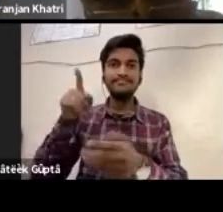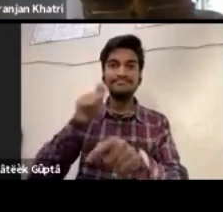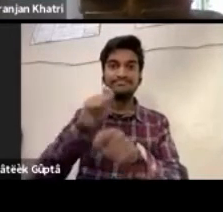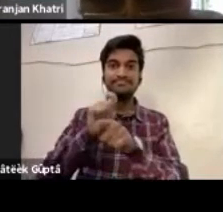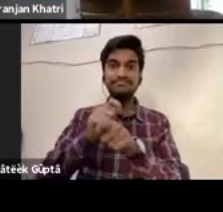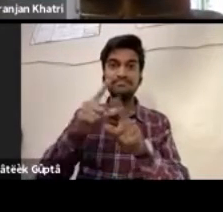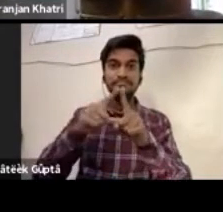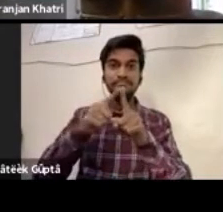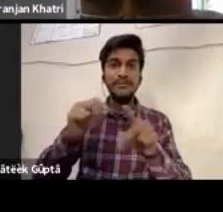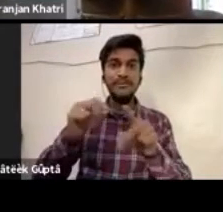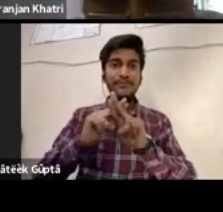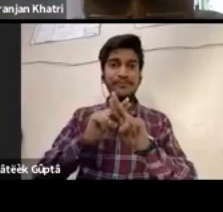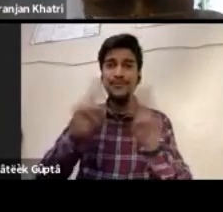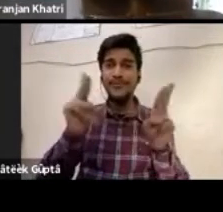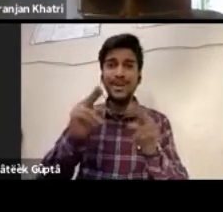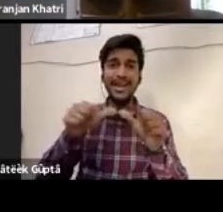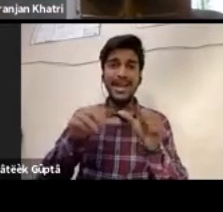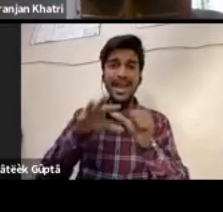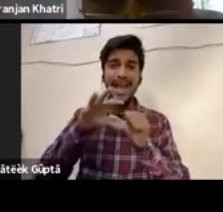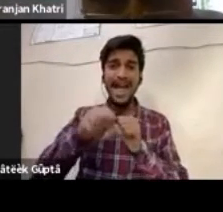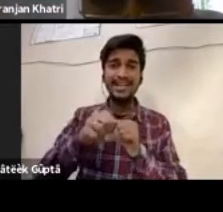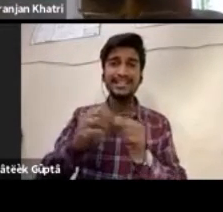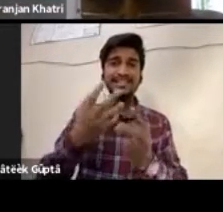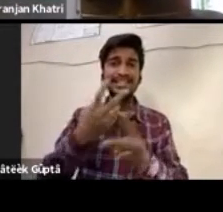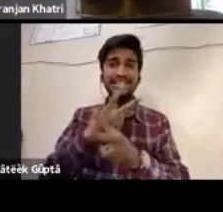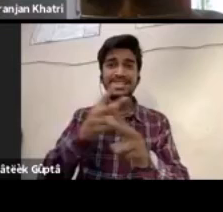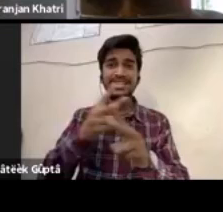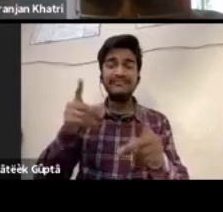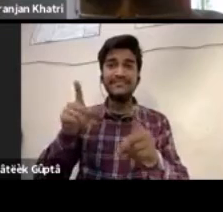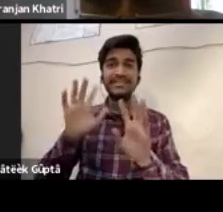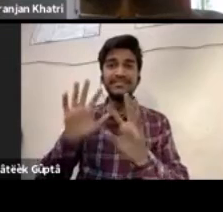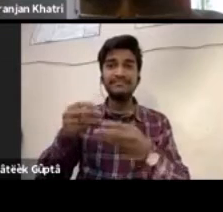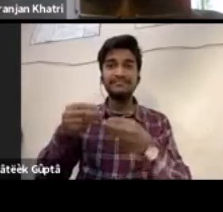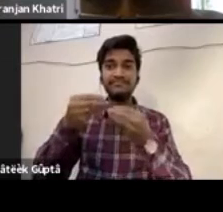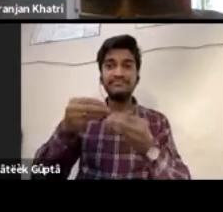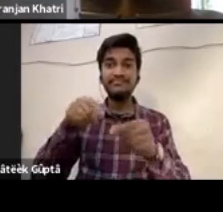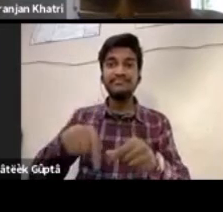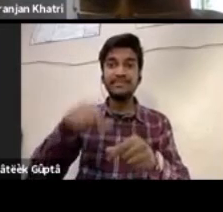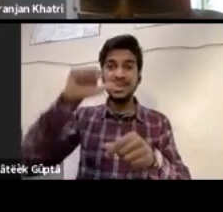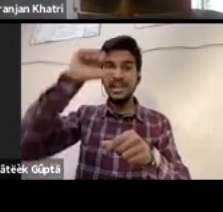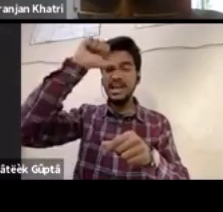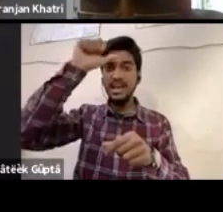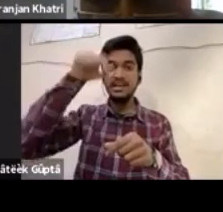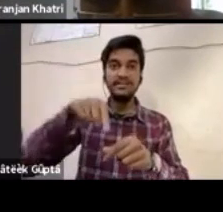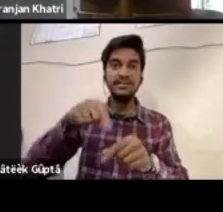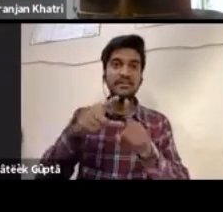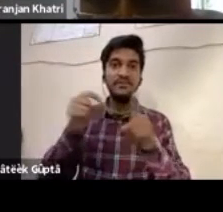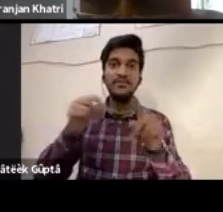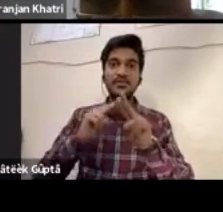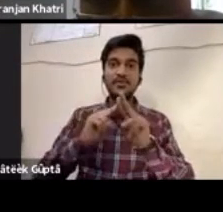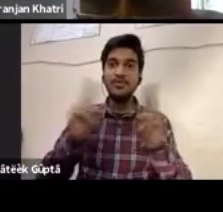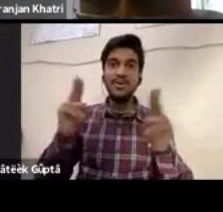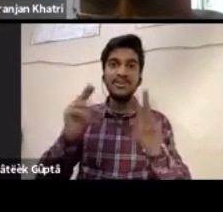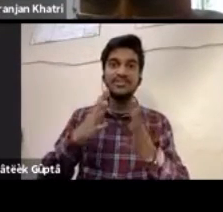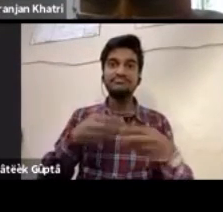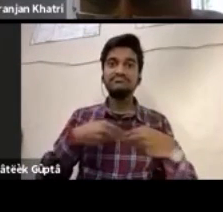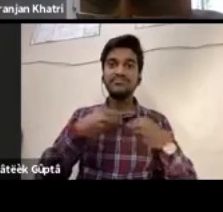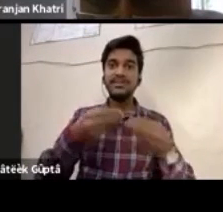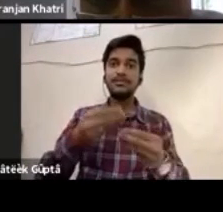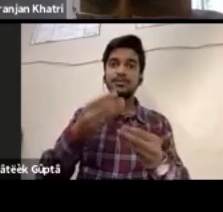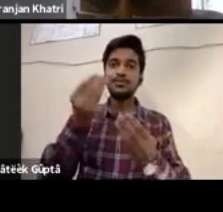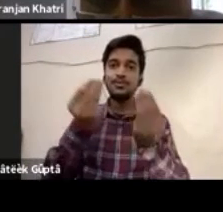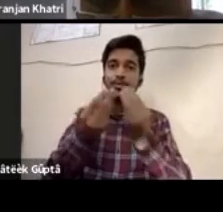विजन, बिकॉज जब आपकी एक आई डेप्थ एंड डायरेक्शन. सो डेप्थ अगर आपकी एक आई नहीं होती है किसी भी आदमी